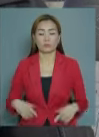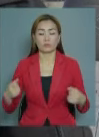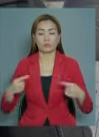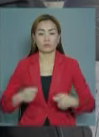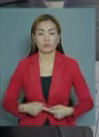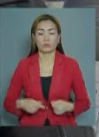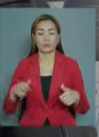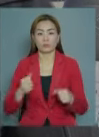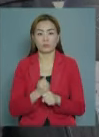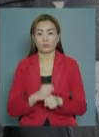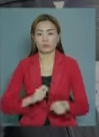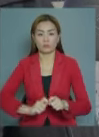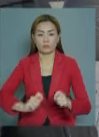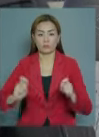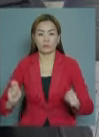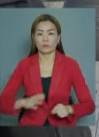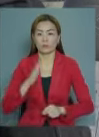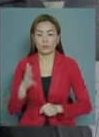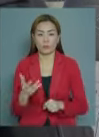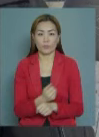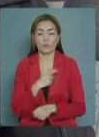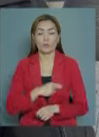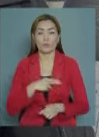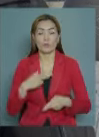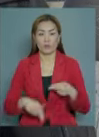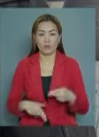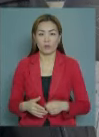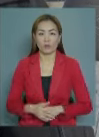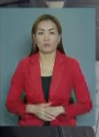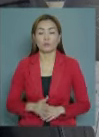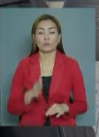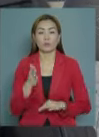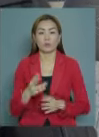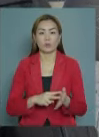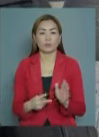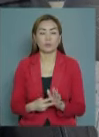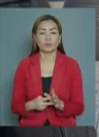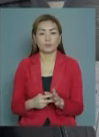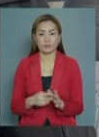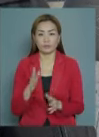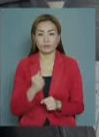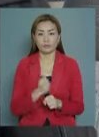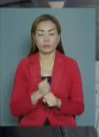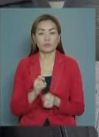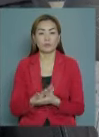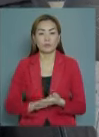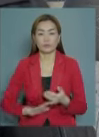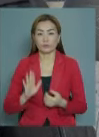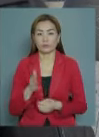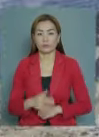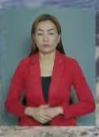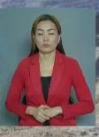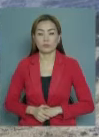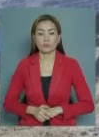сәйкес тиісті шешім шыққаннан кейін, тиісті нәтижелі жұмыстар аяқталғаннан кейін алдағы уақытта жоспар құрылып, жұмыстың жалғасын табады